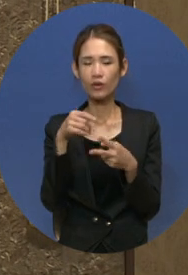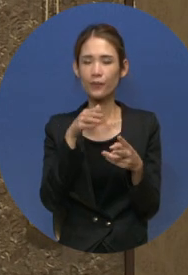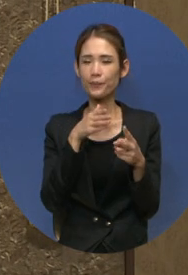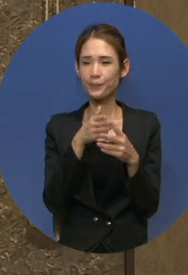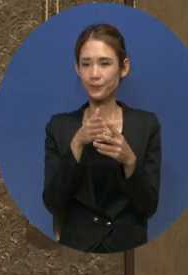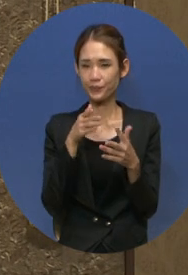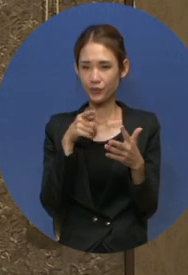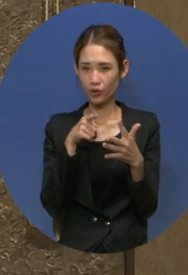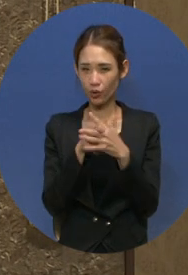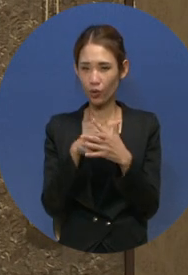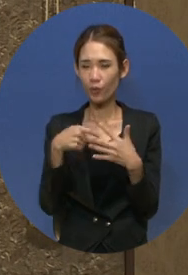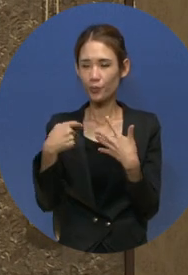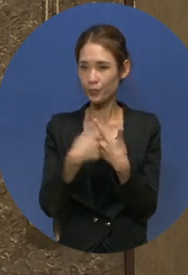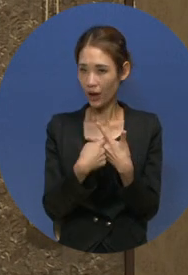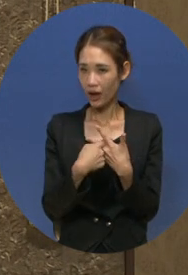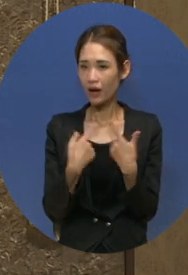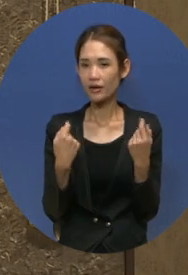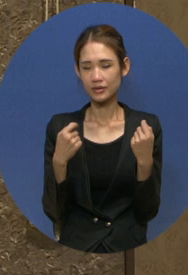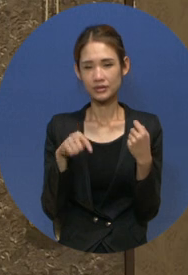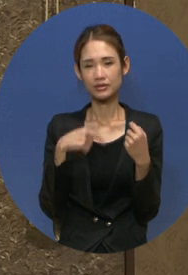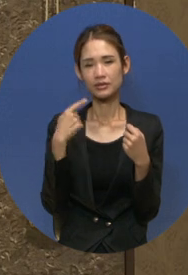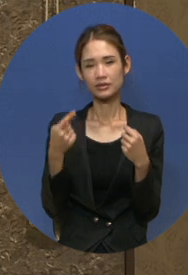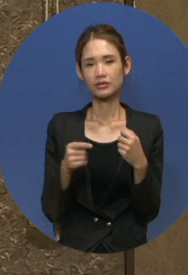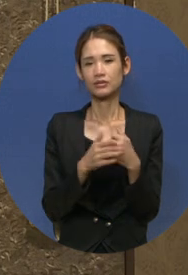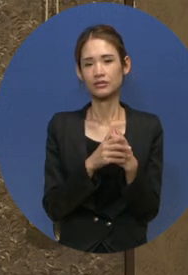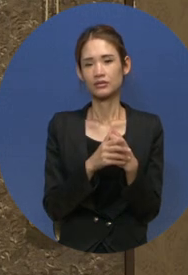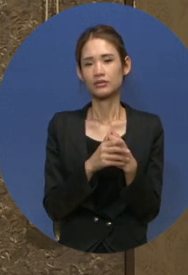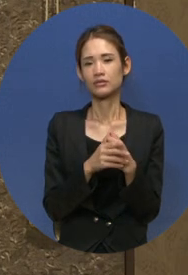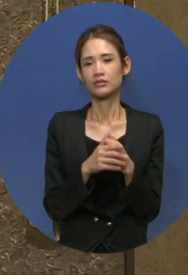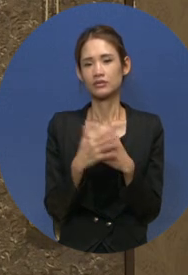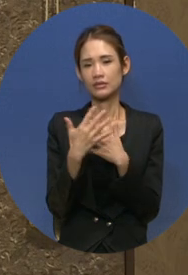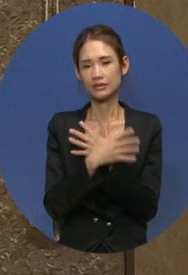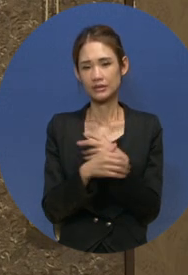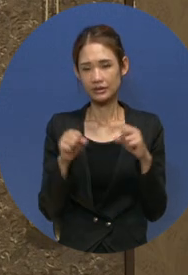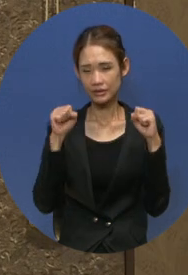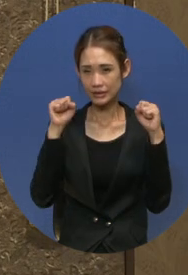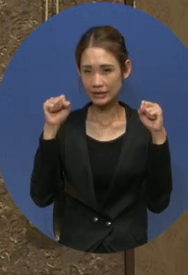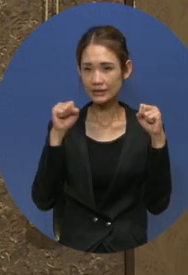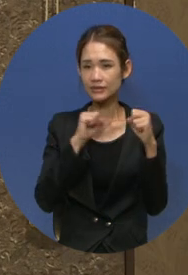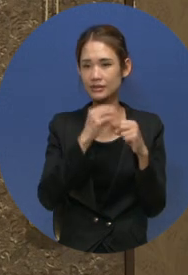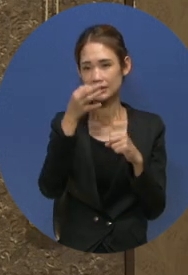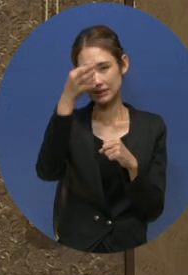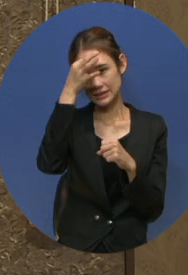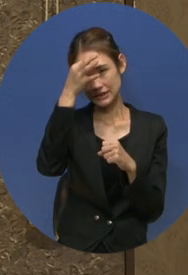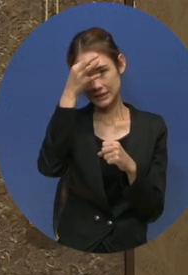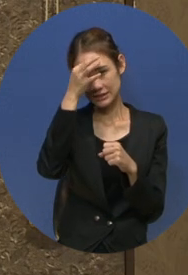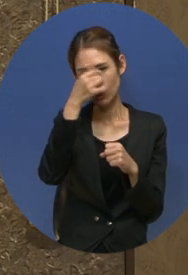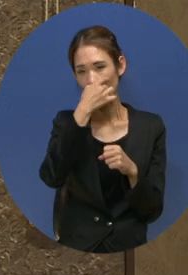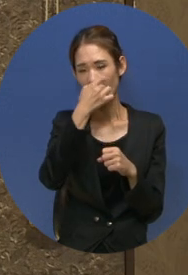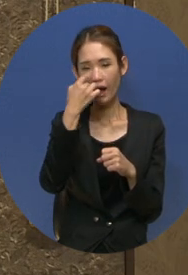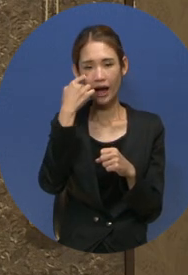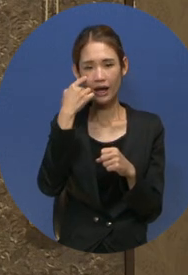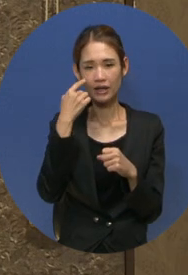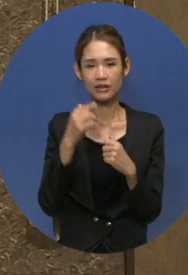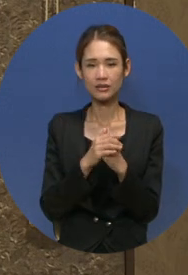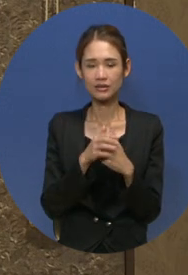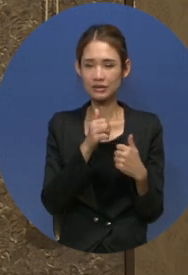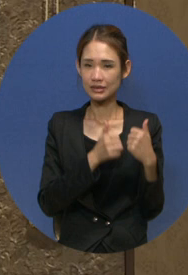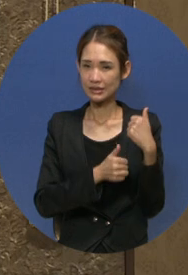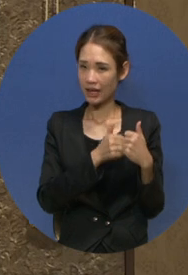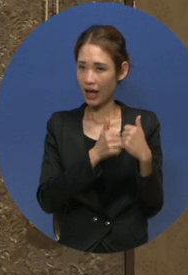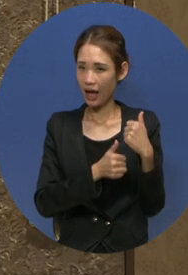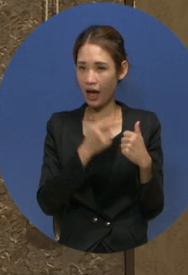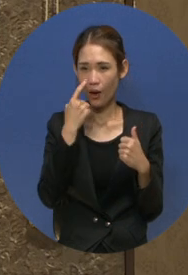해요. 그러면 욕구가 파악이 되면 저희가 또 이번에 또 신체 어떤 기능을 또 확인해야 되니까 실기